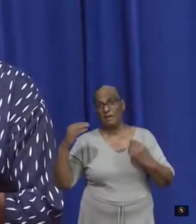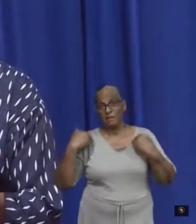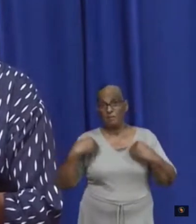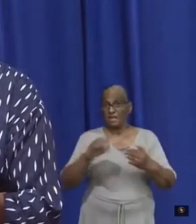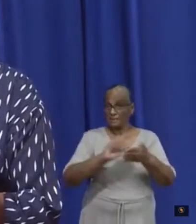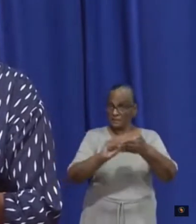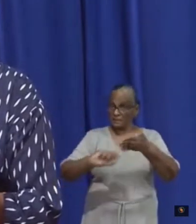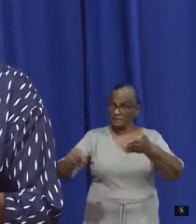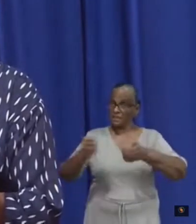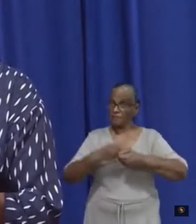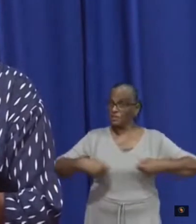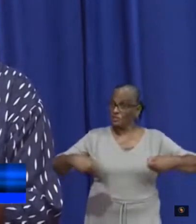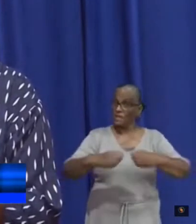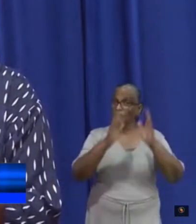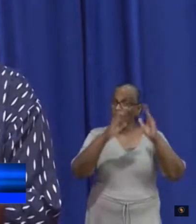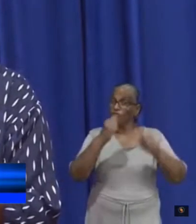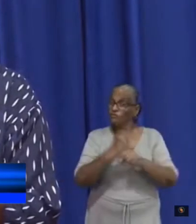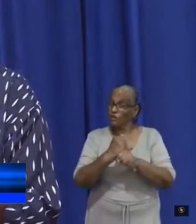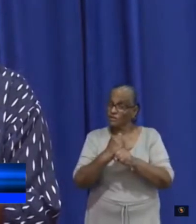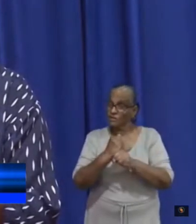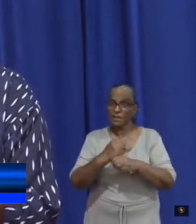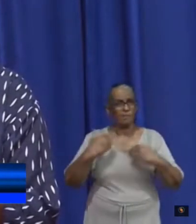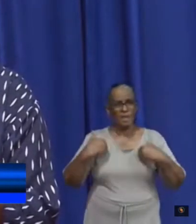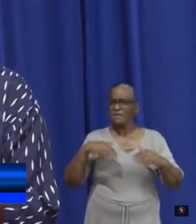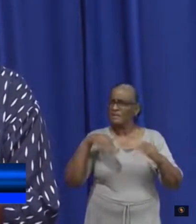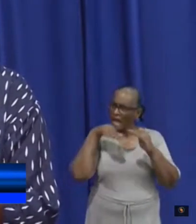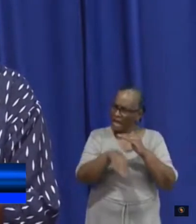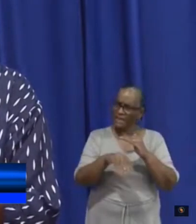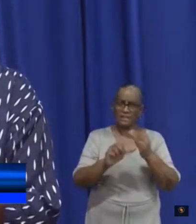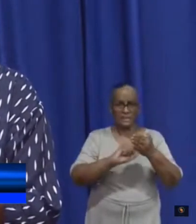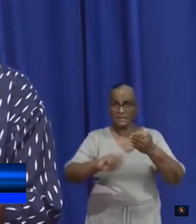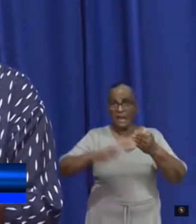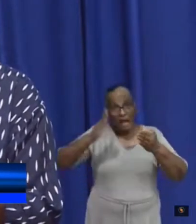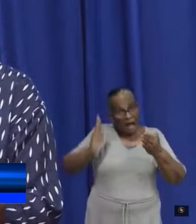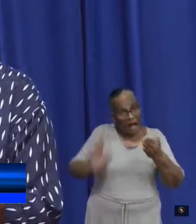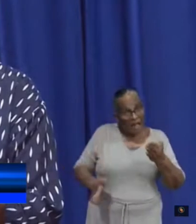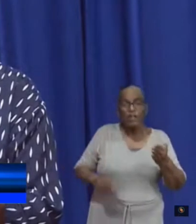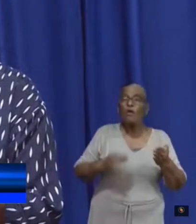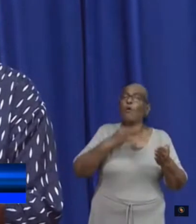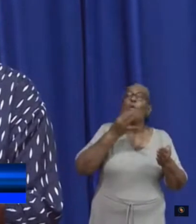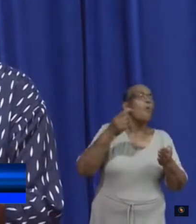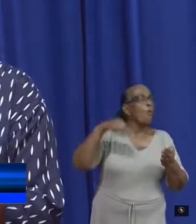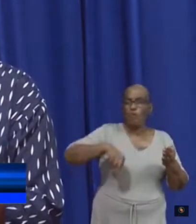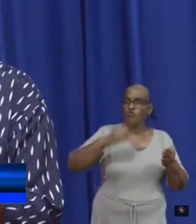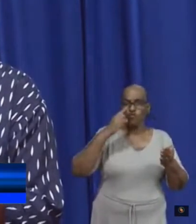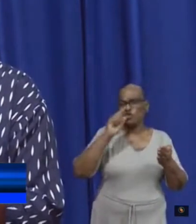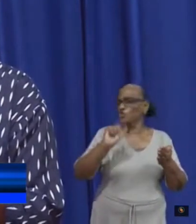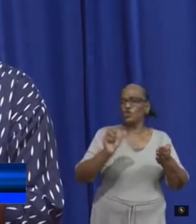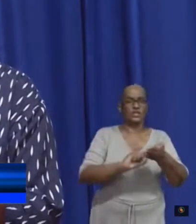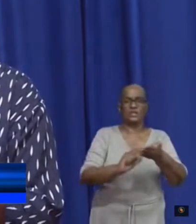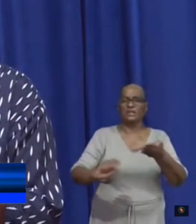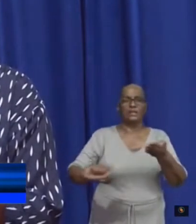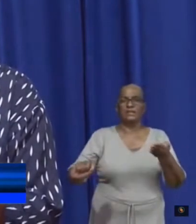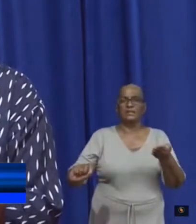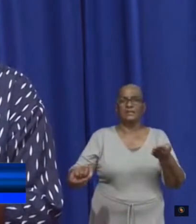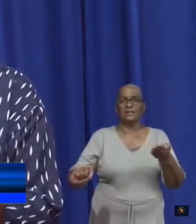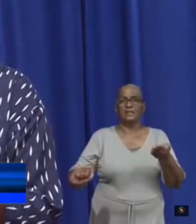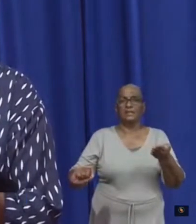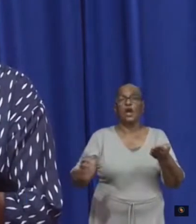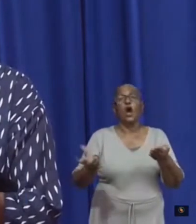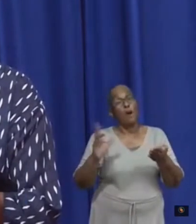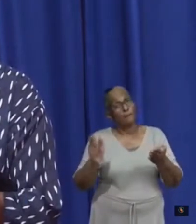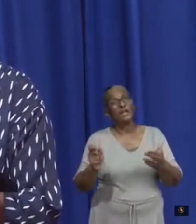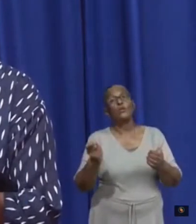Zaken en Volkshuisvesting, die hoeven zich niet meer te registreren over de maand juni. Omdat wij onze